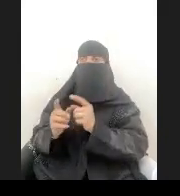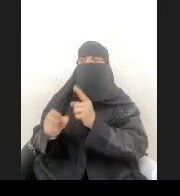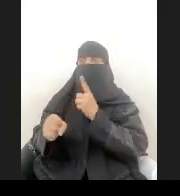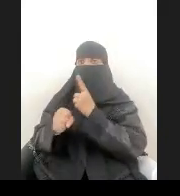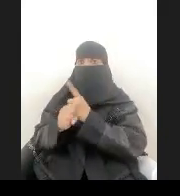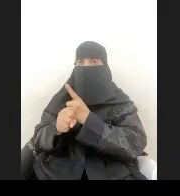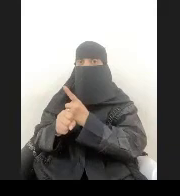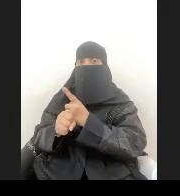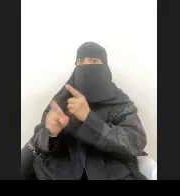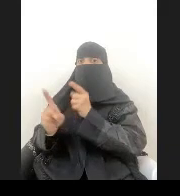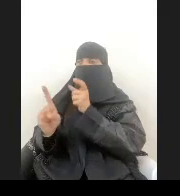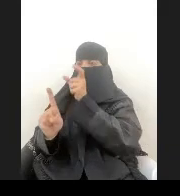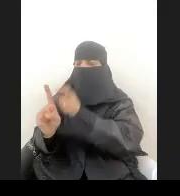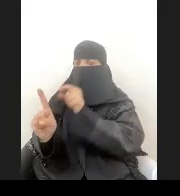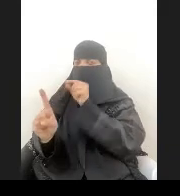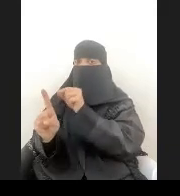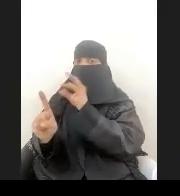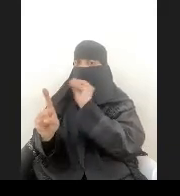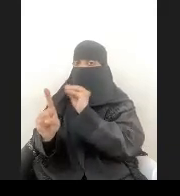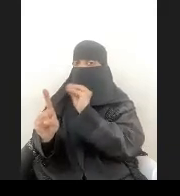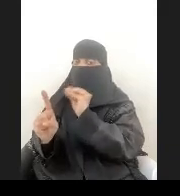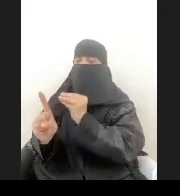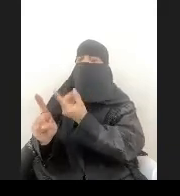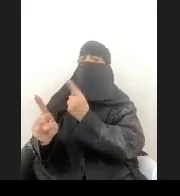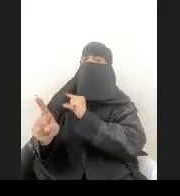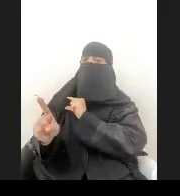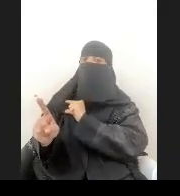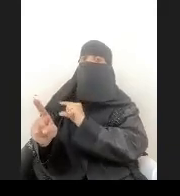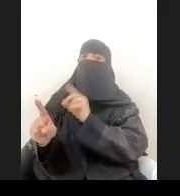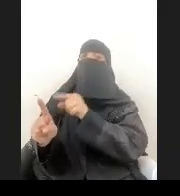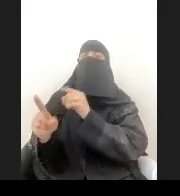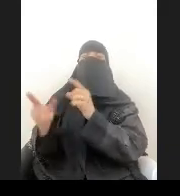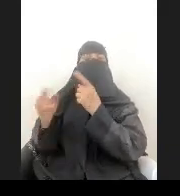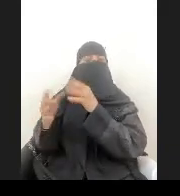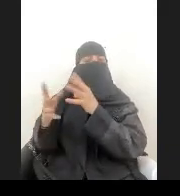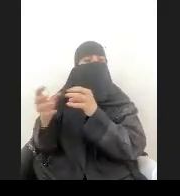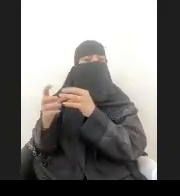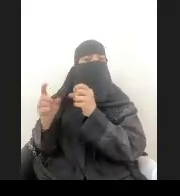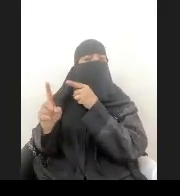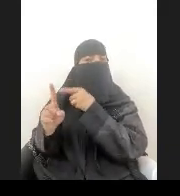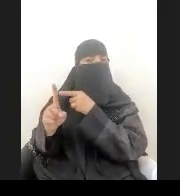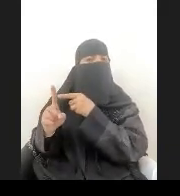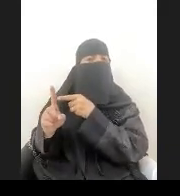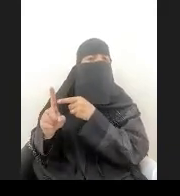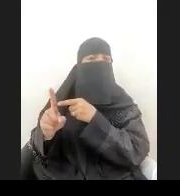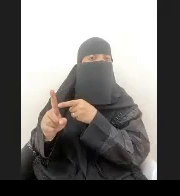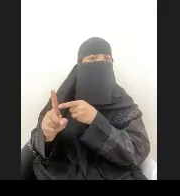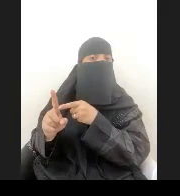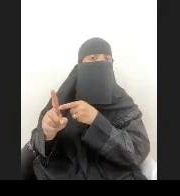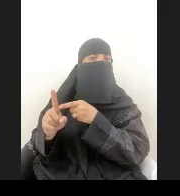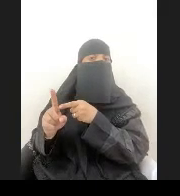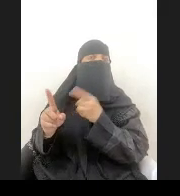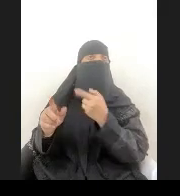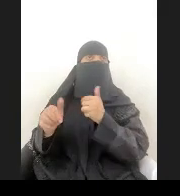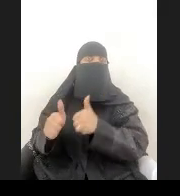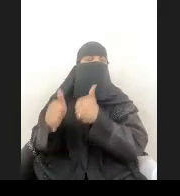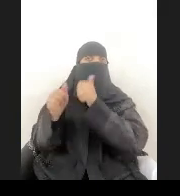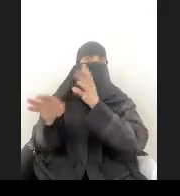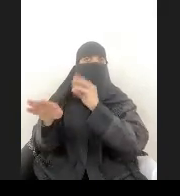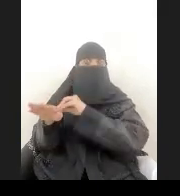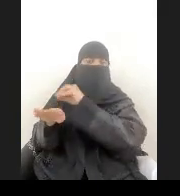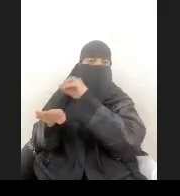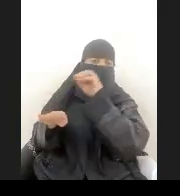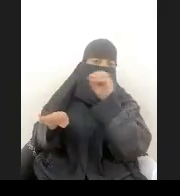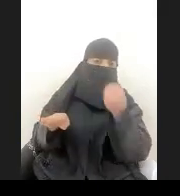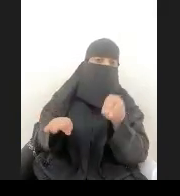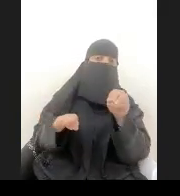هو المفهوم المتعارف أو المقصود به، إن إحنا نقدر إن إحنا ننقل لتعلم مدمج،